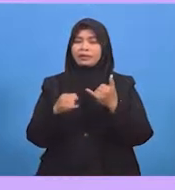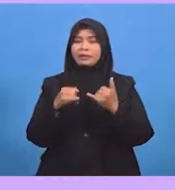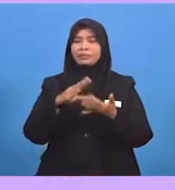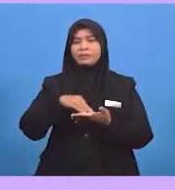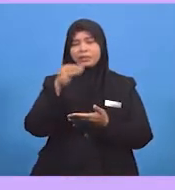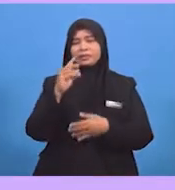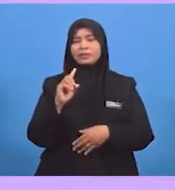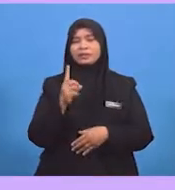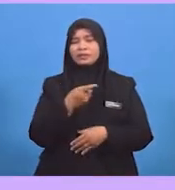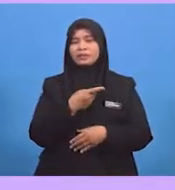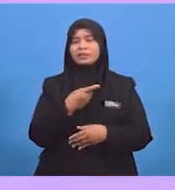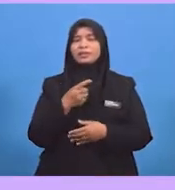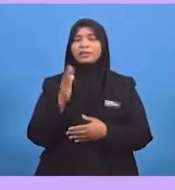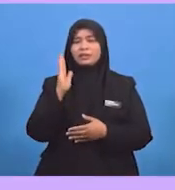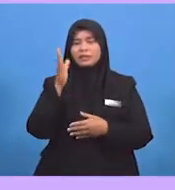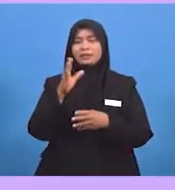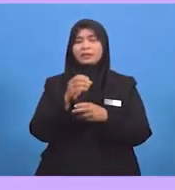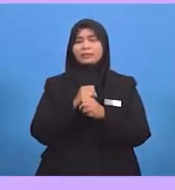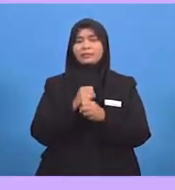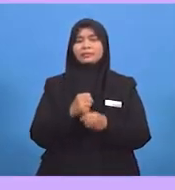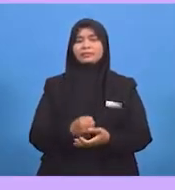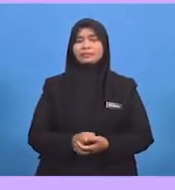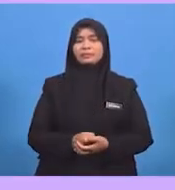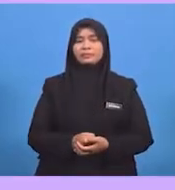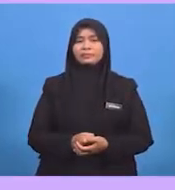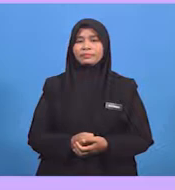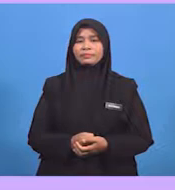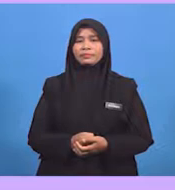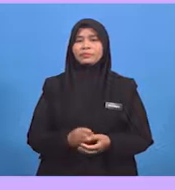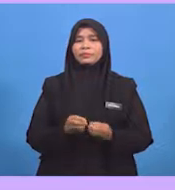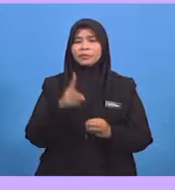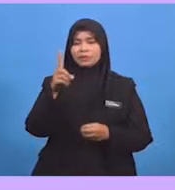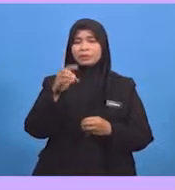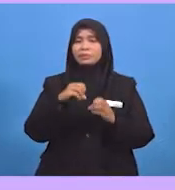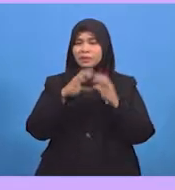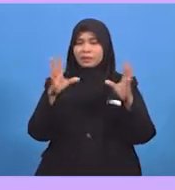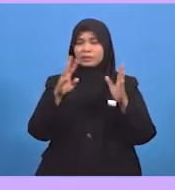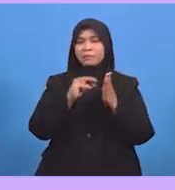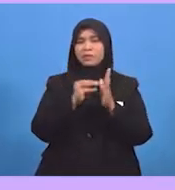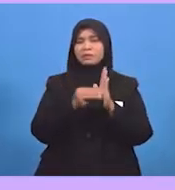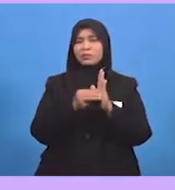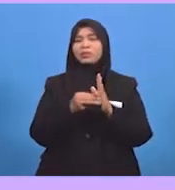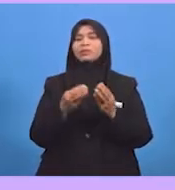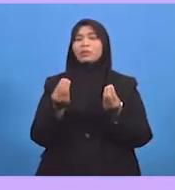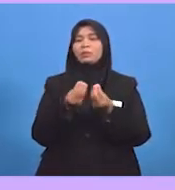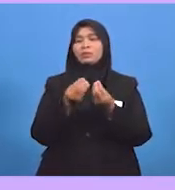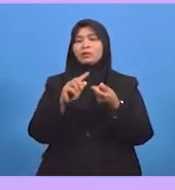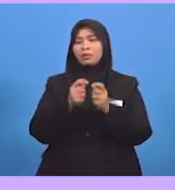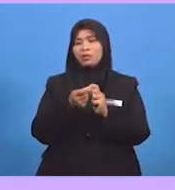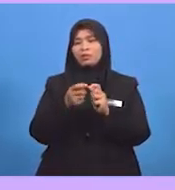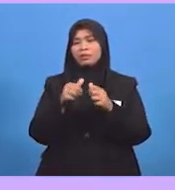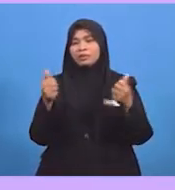kita ini, murid-murid akan dapat yang pertama, menjelaskan maksud kadar pertukaran